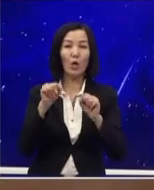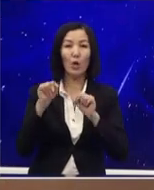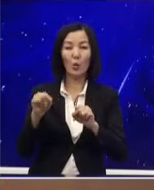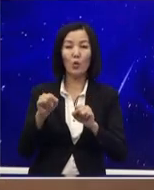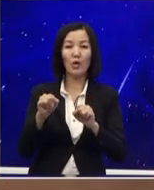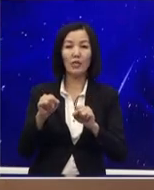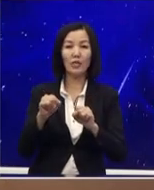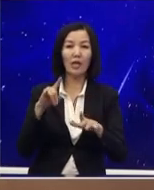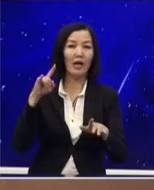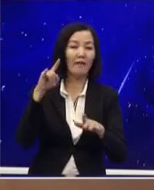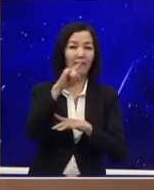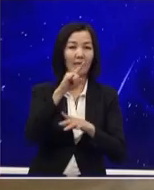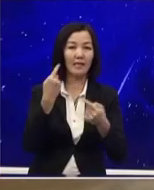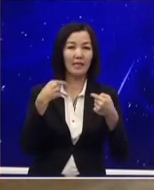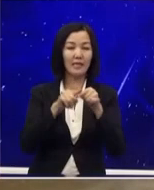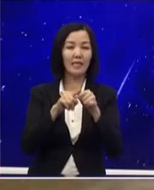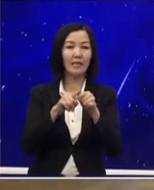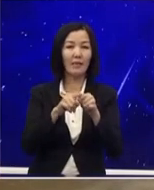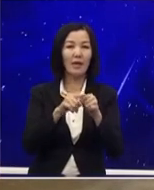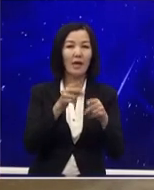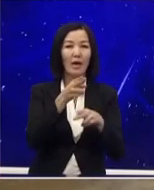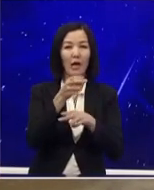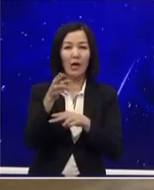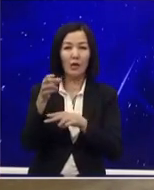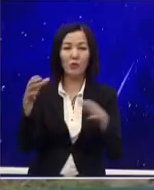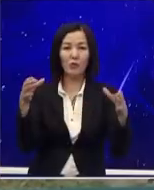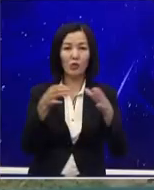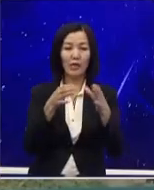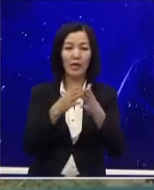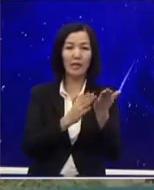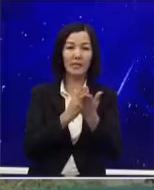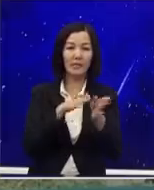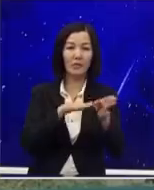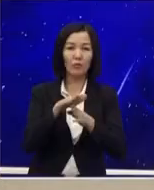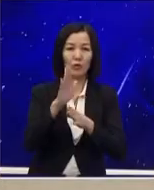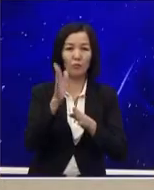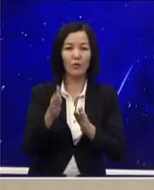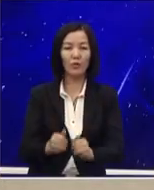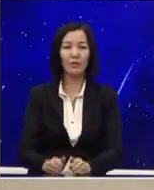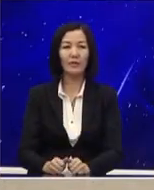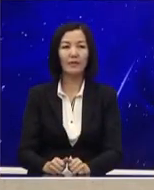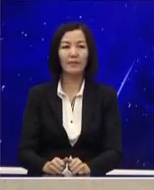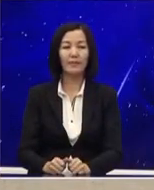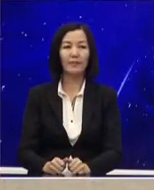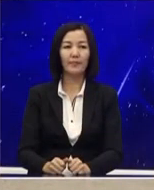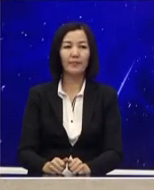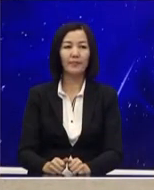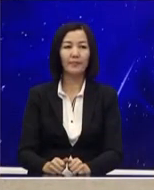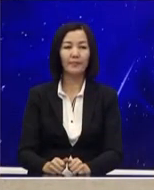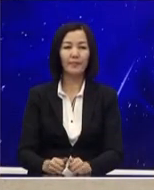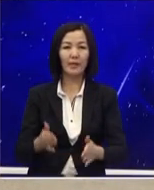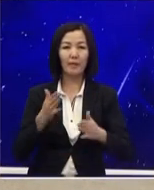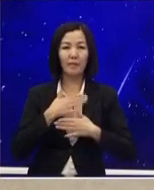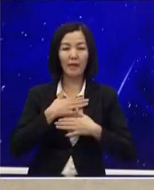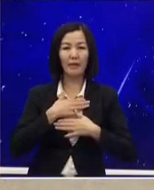әскерлерінің авиациялық техникасы мен қару жарағының бөлімшелерінде әскери қызметін өтейді. Решился я прийти в армию. Мен